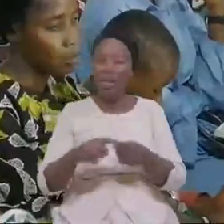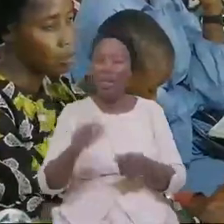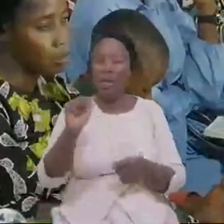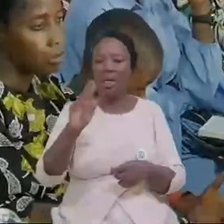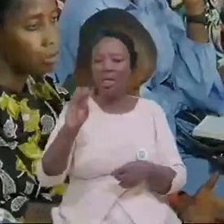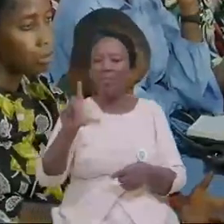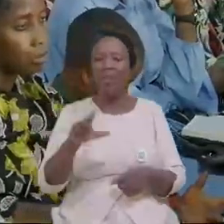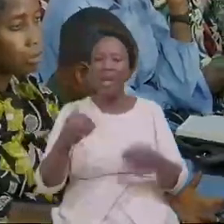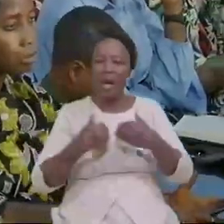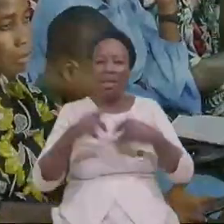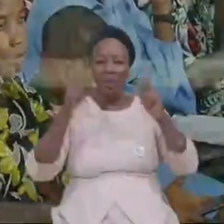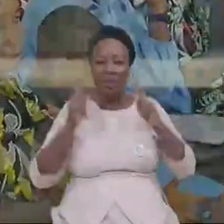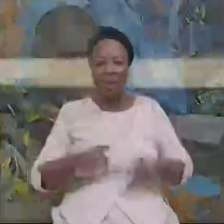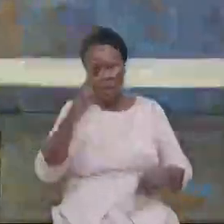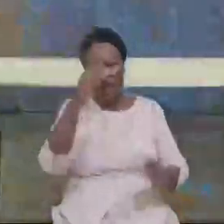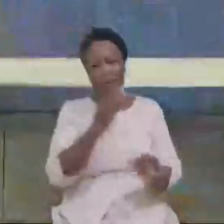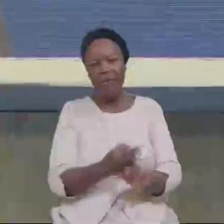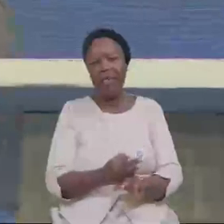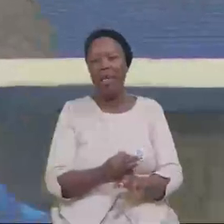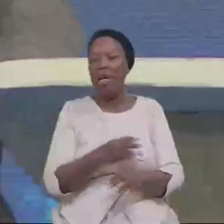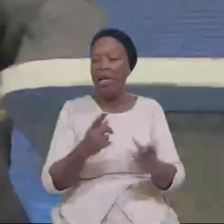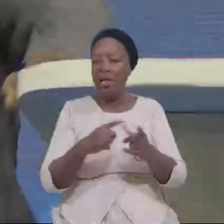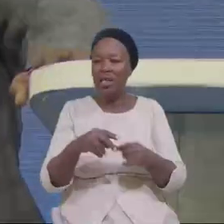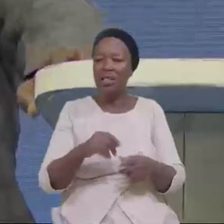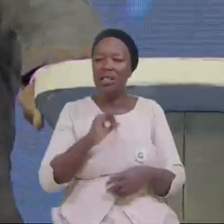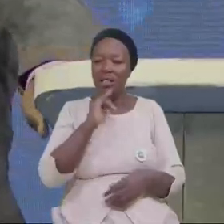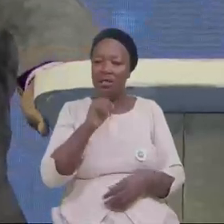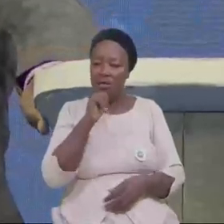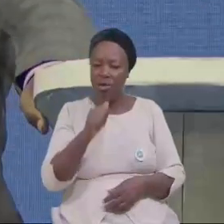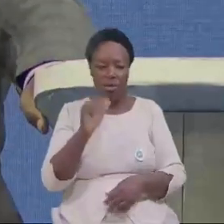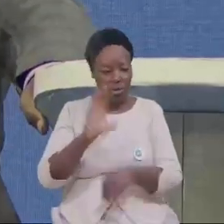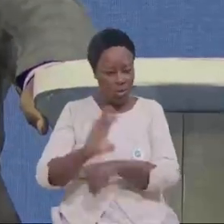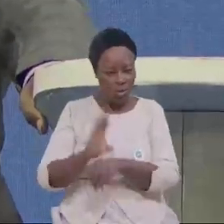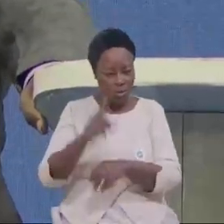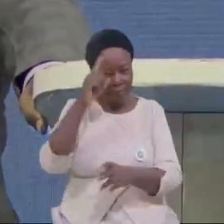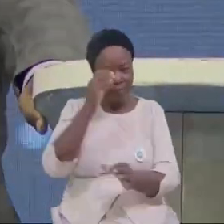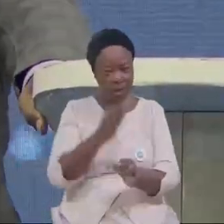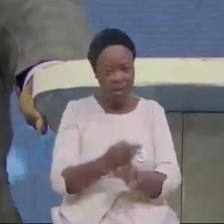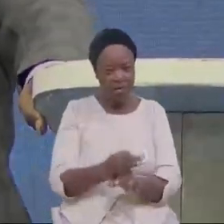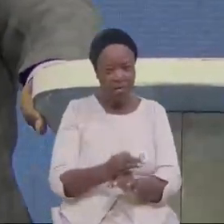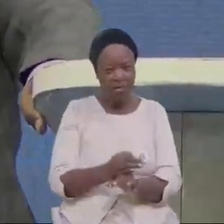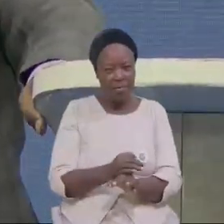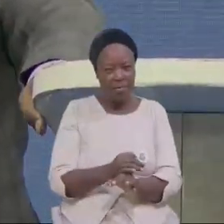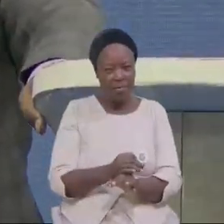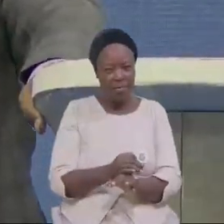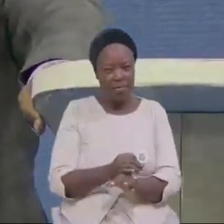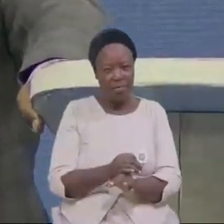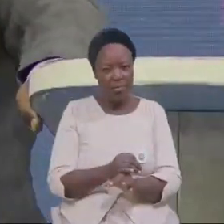avait une foi personnelle. Ce n'est pas une foi de l'église. Ce n'est pas une